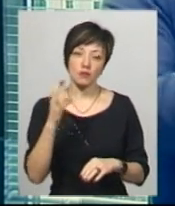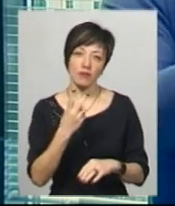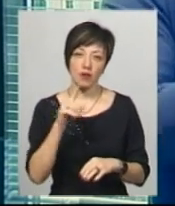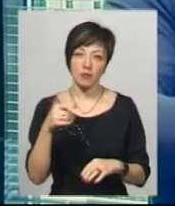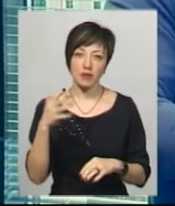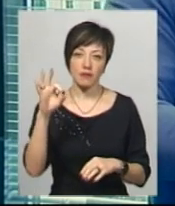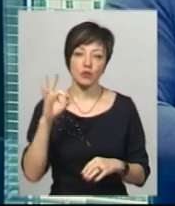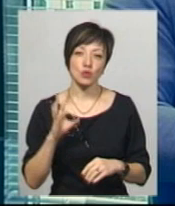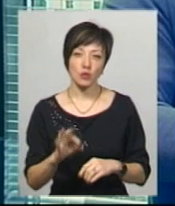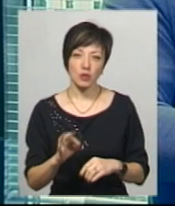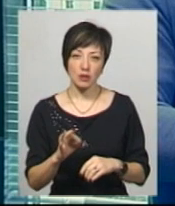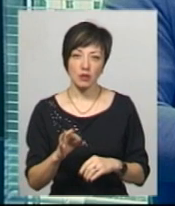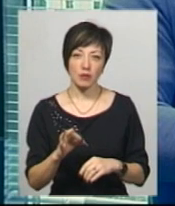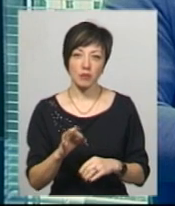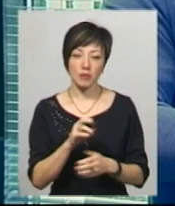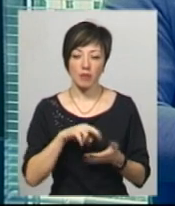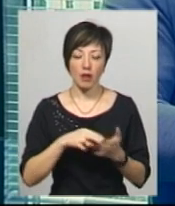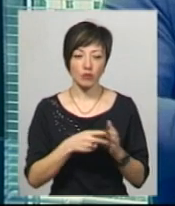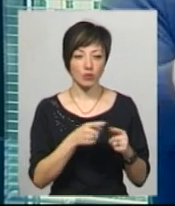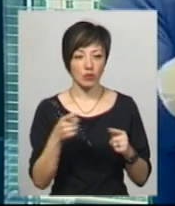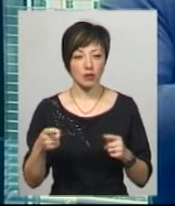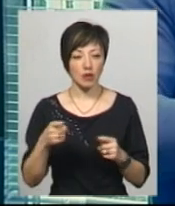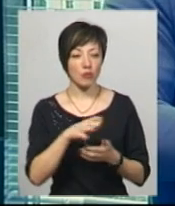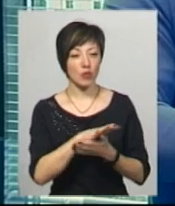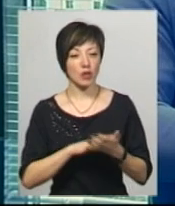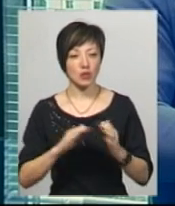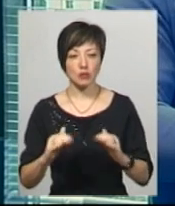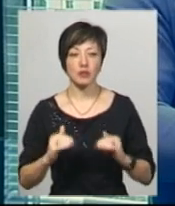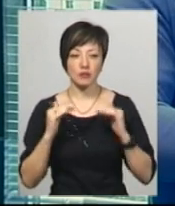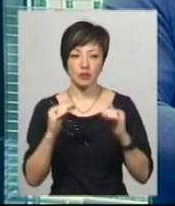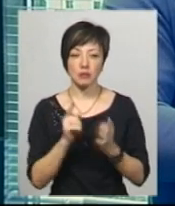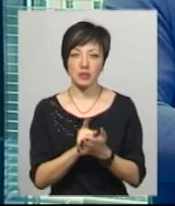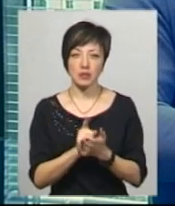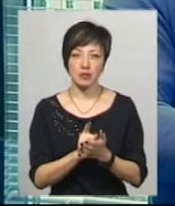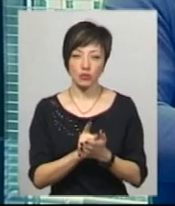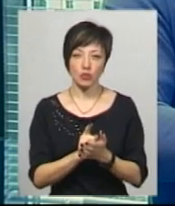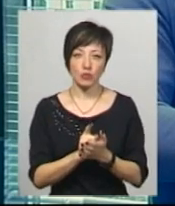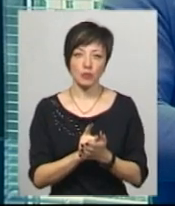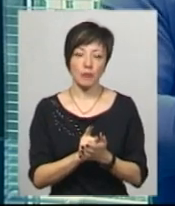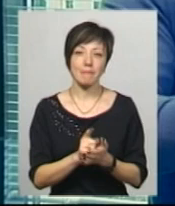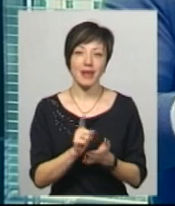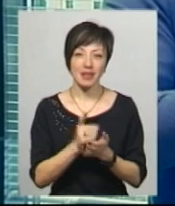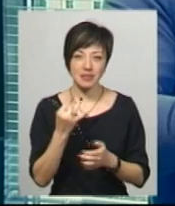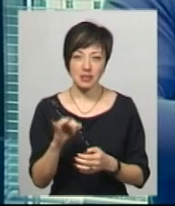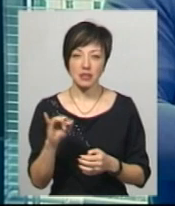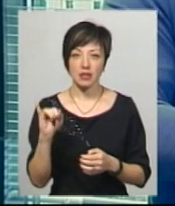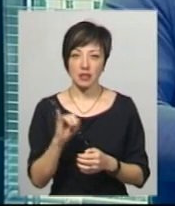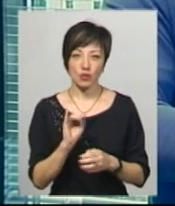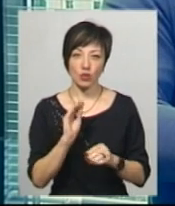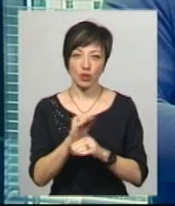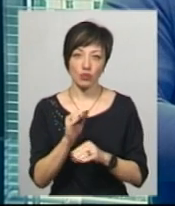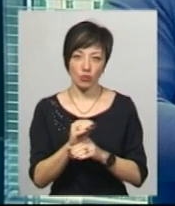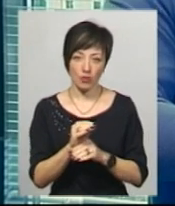ВВП, як вона планує мати протягом цього року, то подальше підвищення пенсійного пенсій і